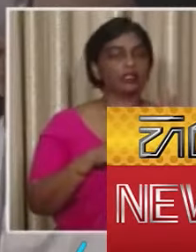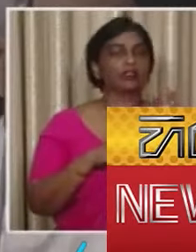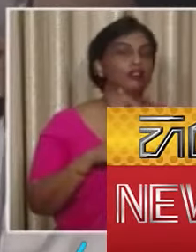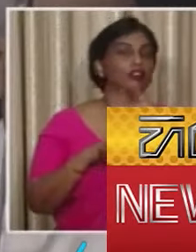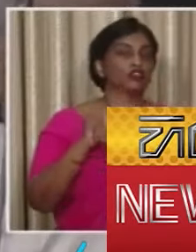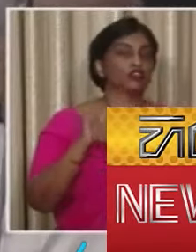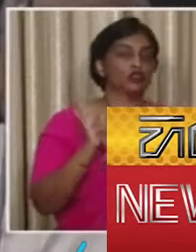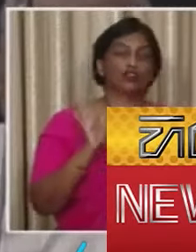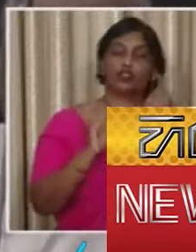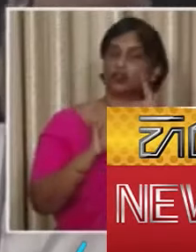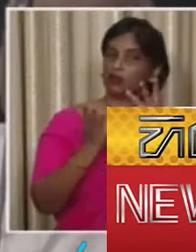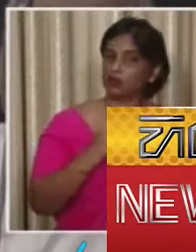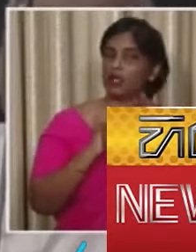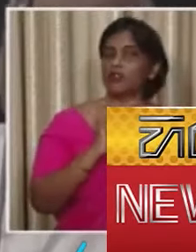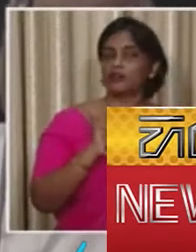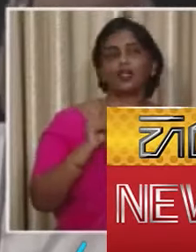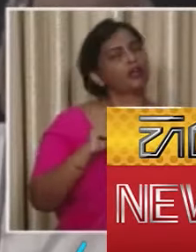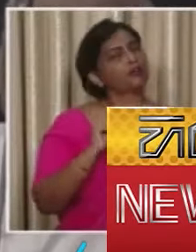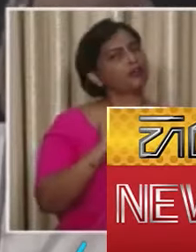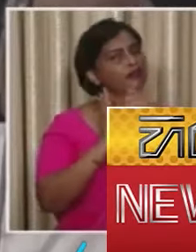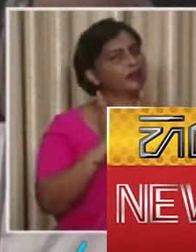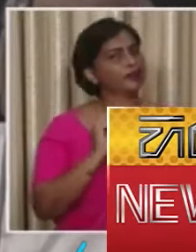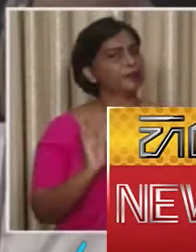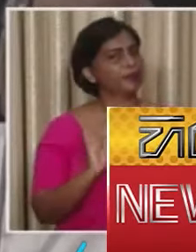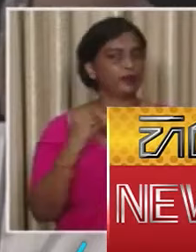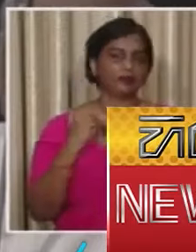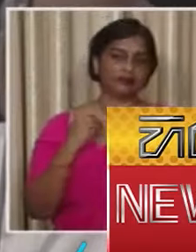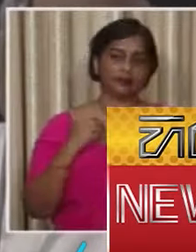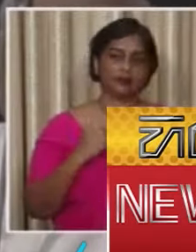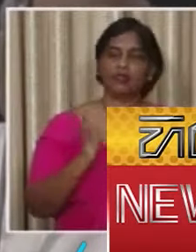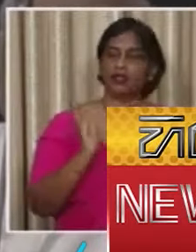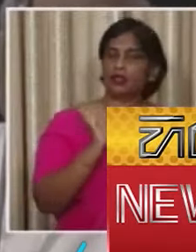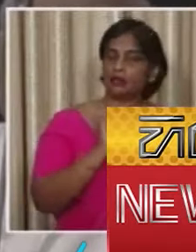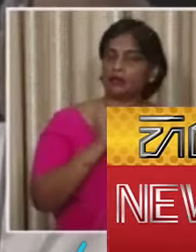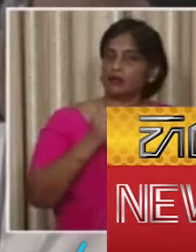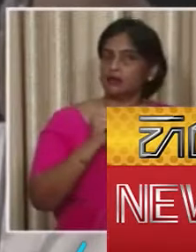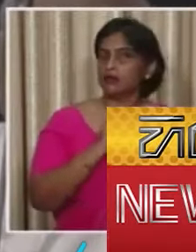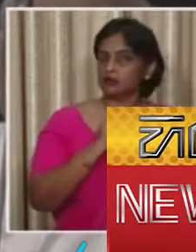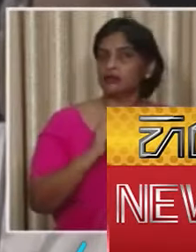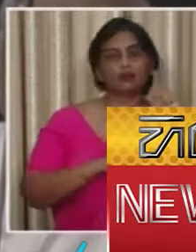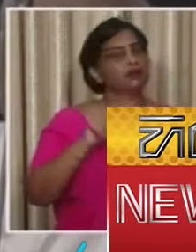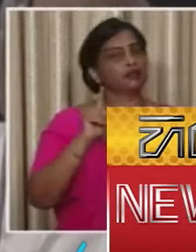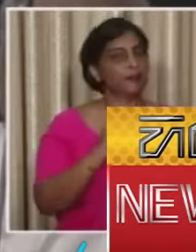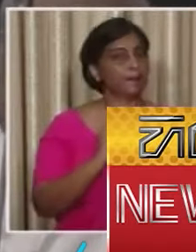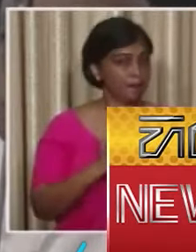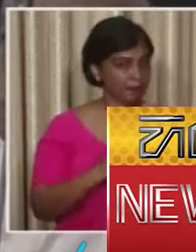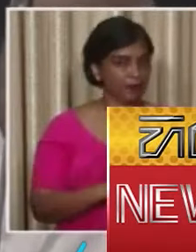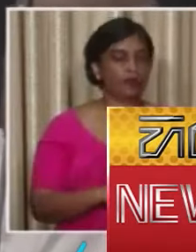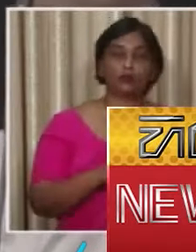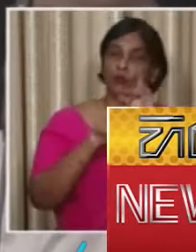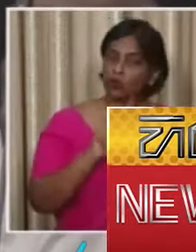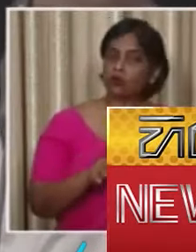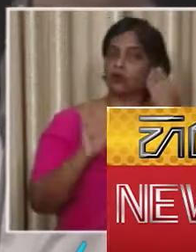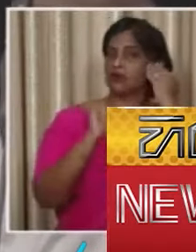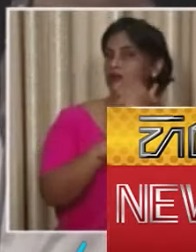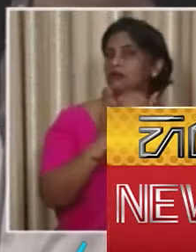2024 ජූනි 12 වෙනිදාත් අපට ලැබුණා. IMF වැඩපිළිවෙල පටන් ගත්තා සිටම අප ණය ප්‍රතිවගත කිරීම ගැන සාකච්ඡා ආරම්භ කළා. මෙවැනි